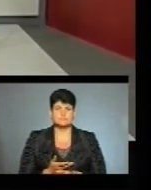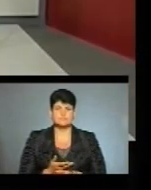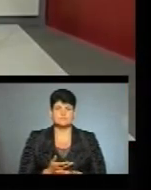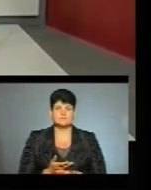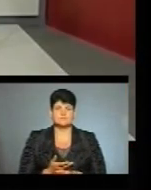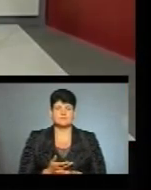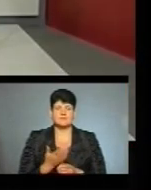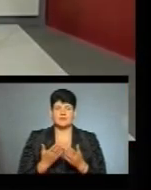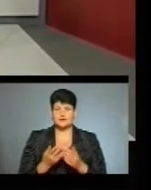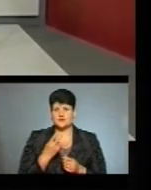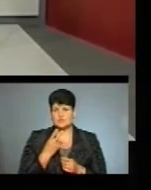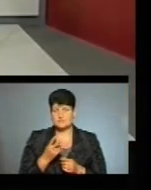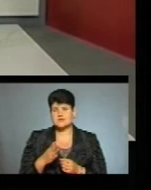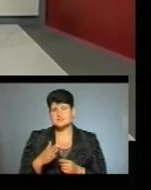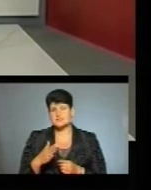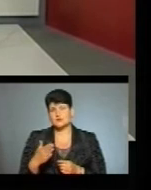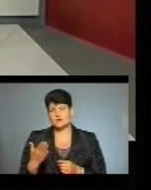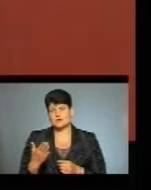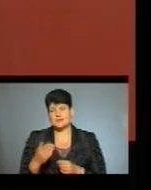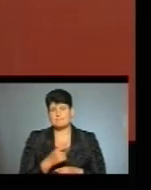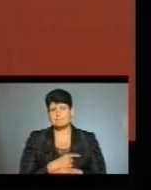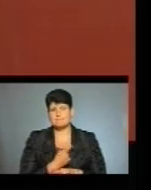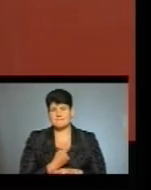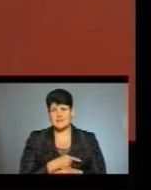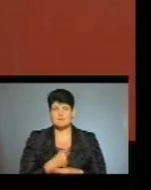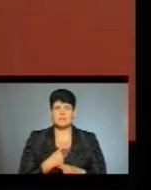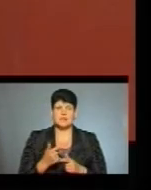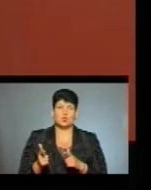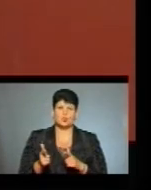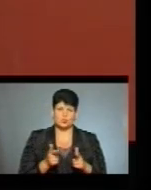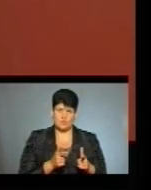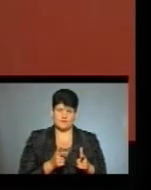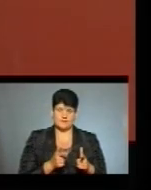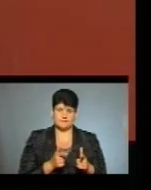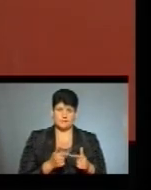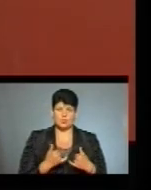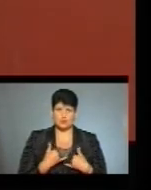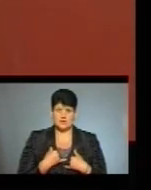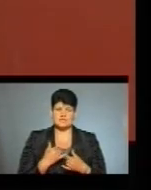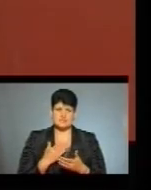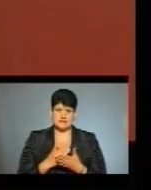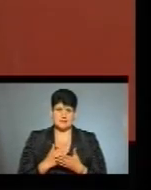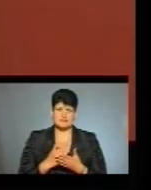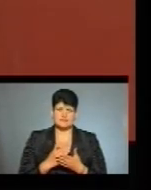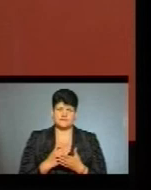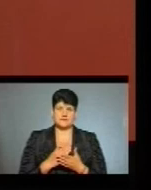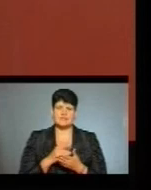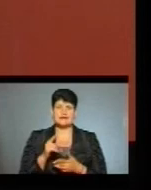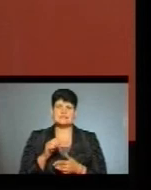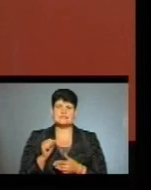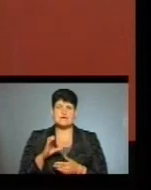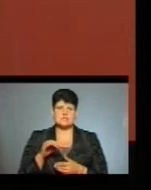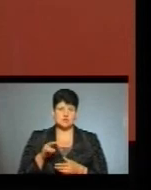Якщо дивитися з сторони медиків, ми готові, у нас є засоби, у нас